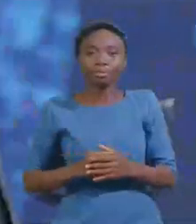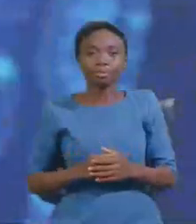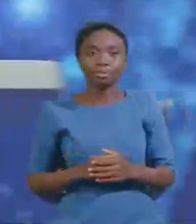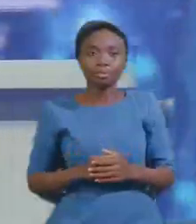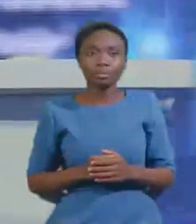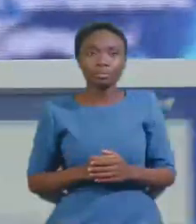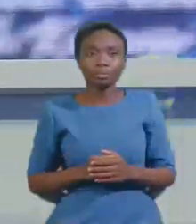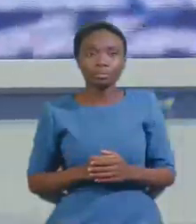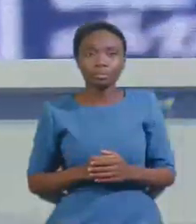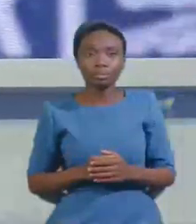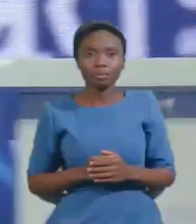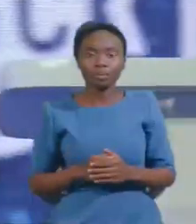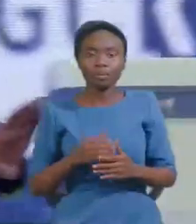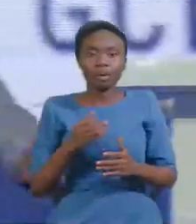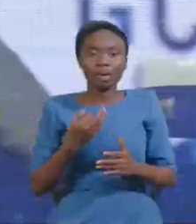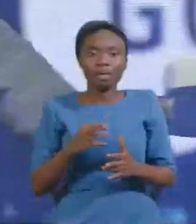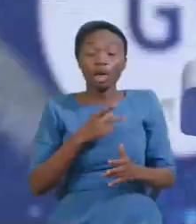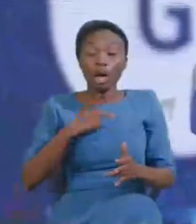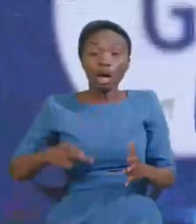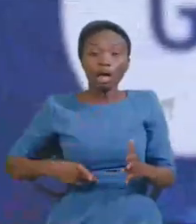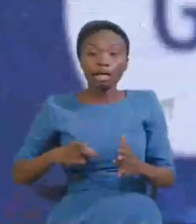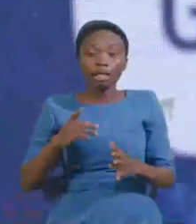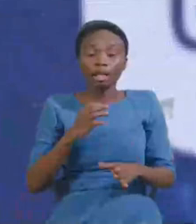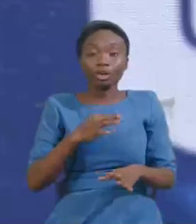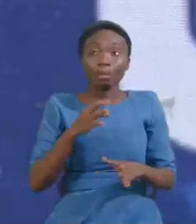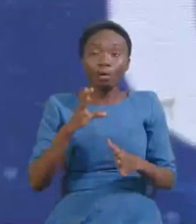Et le royaume de Dieu est proche.